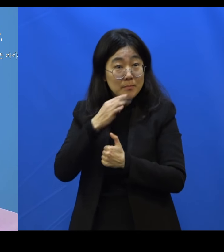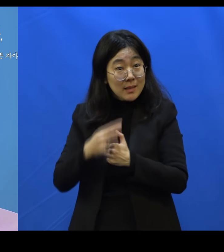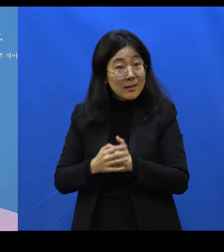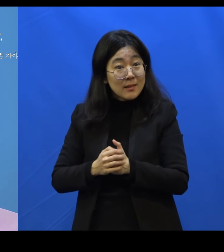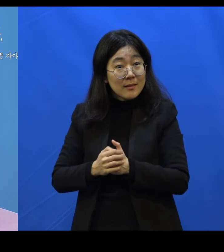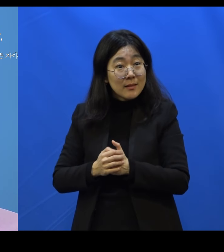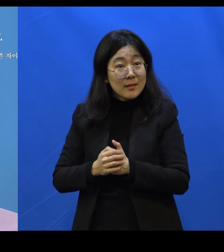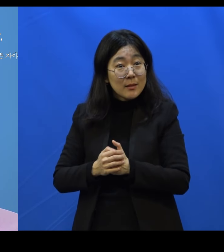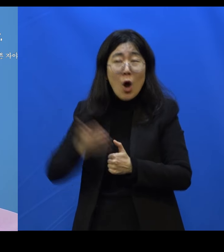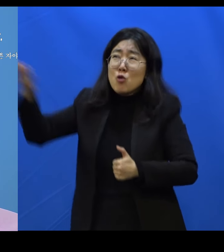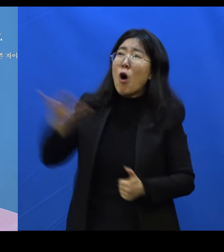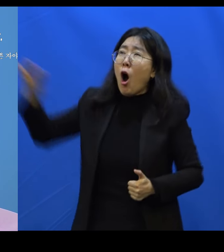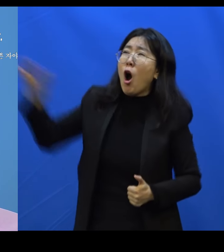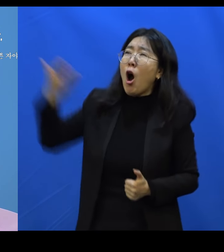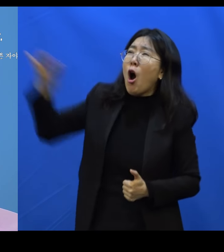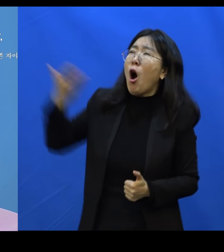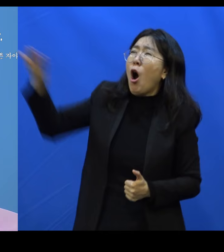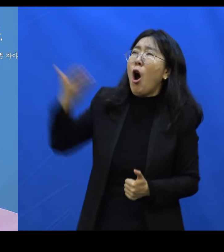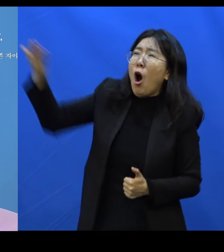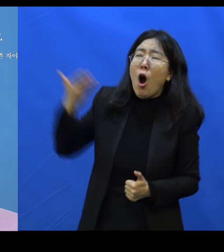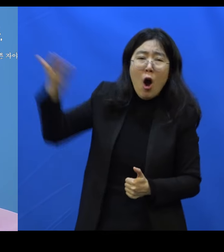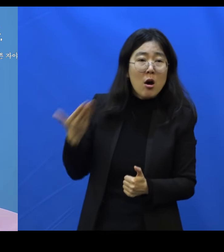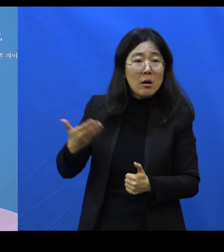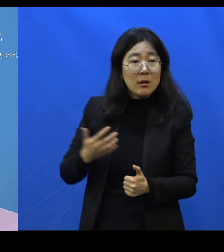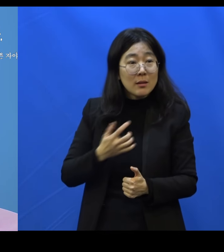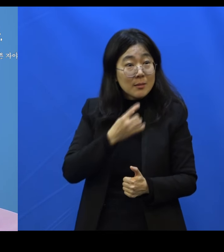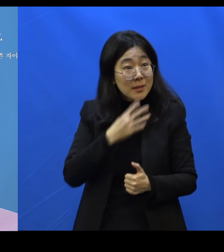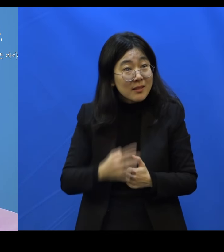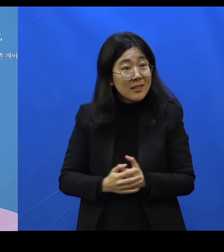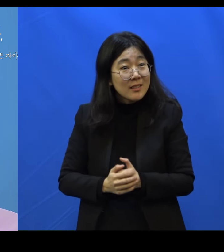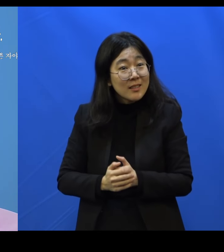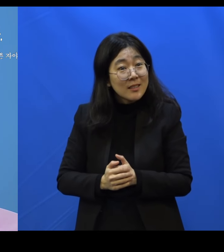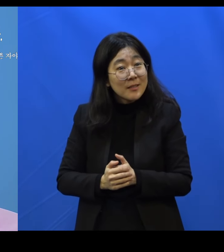근데 위로가 목표는 아니거든요.